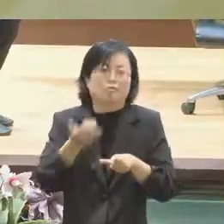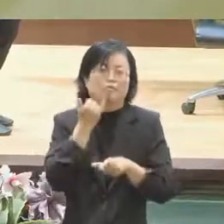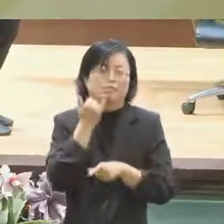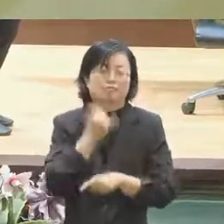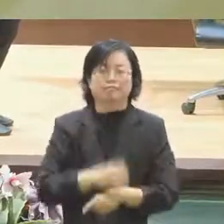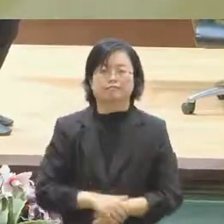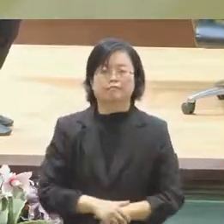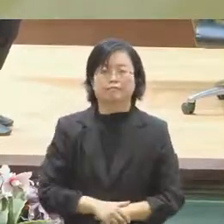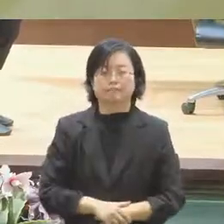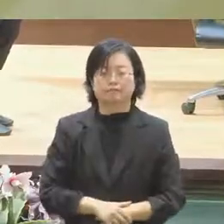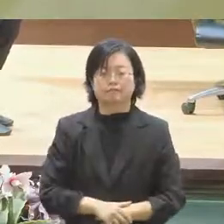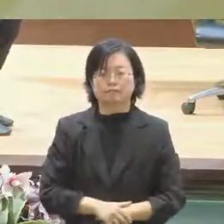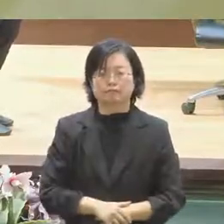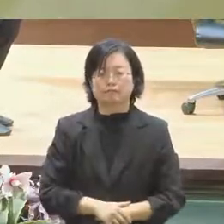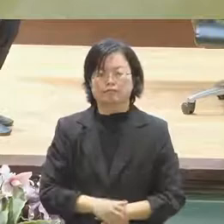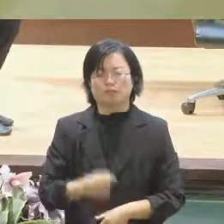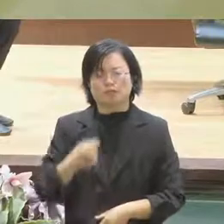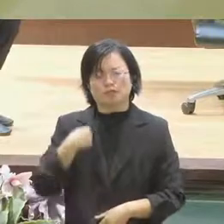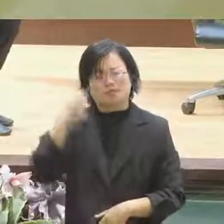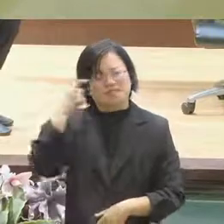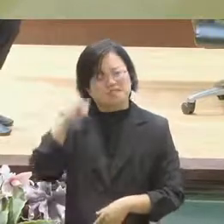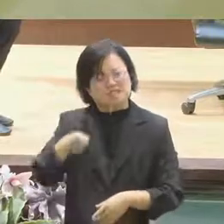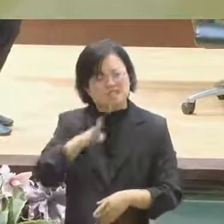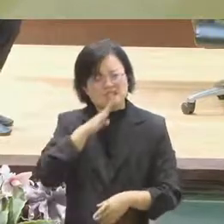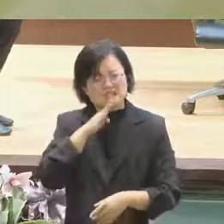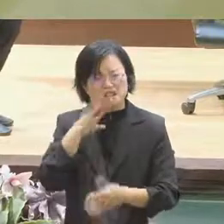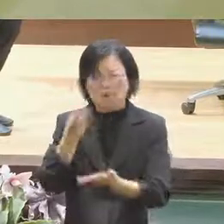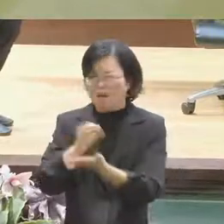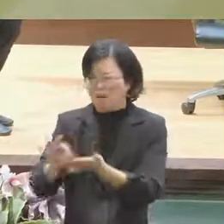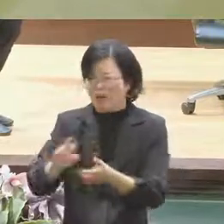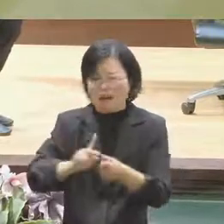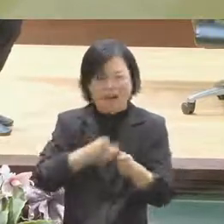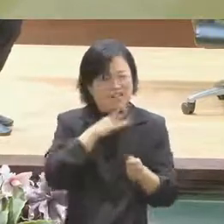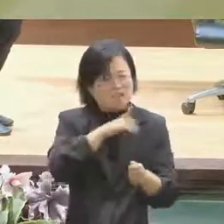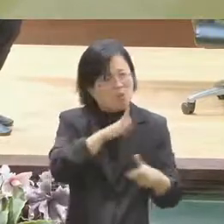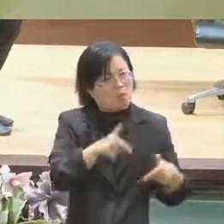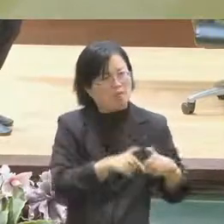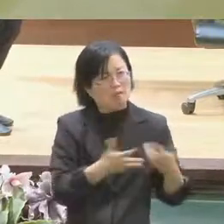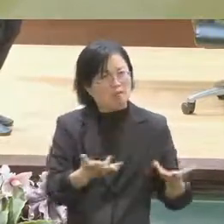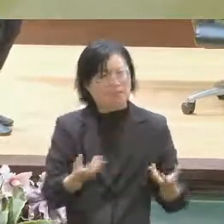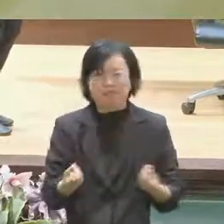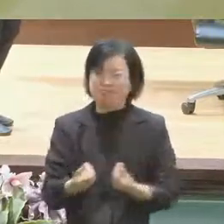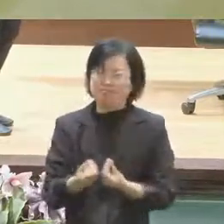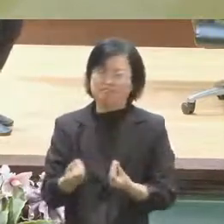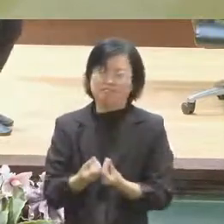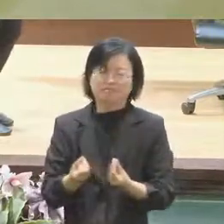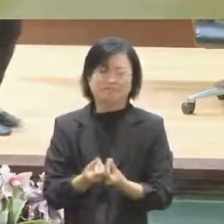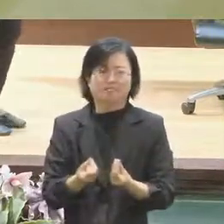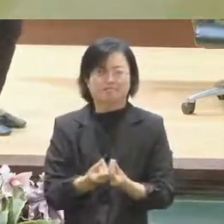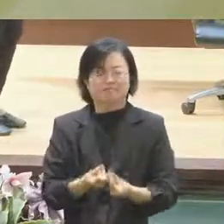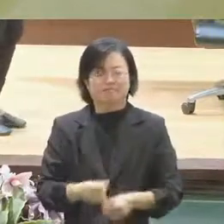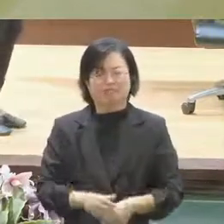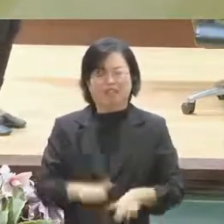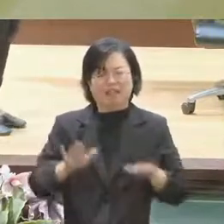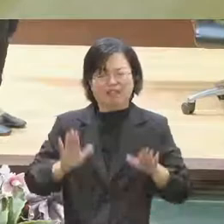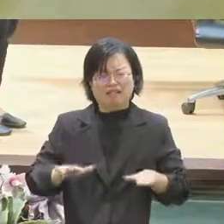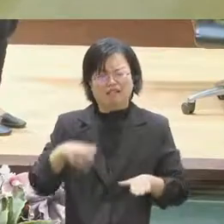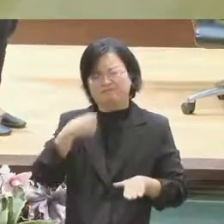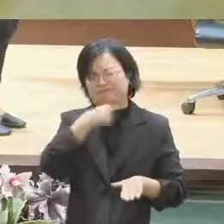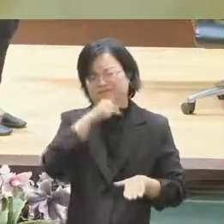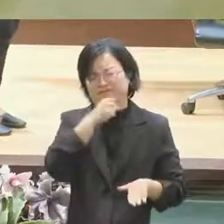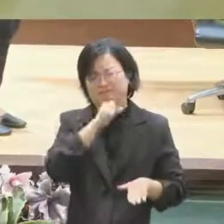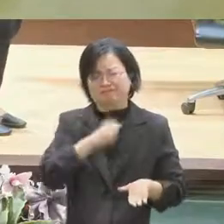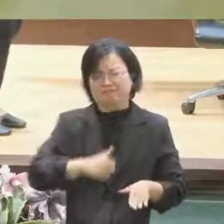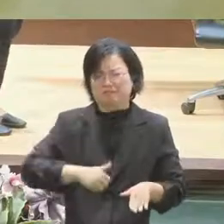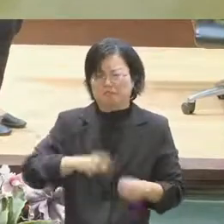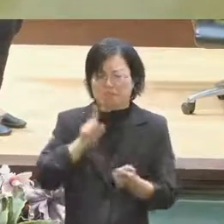么用呢，还是要说他们有心呢，就是我觉得就是两面都有，但就是目前就是台湾看对实质受